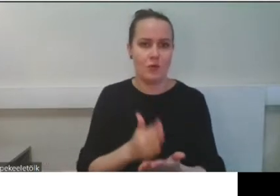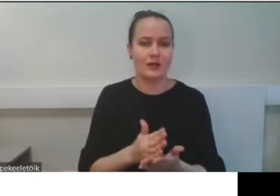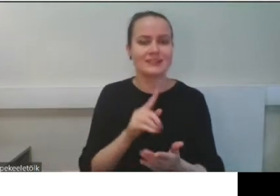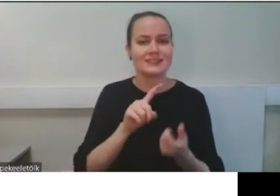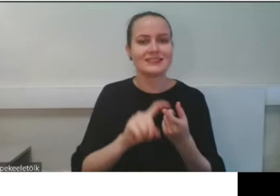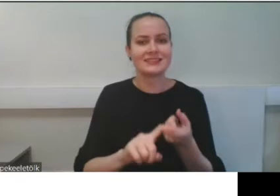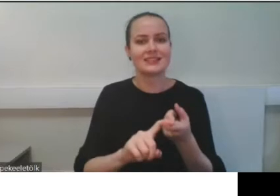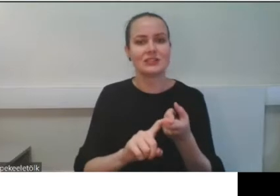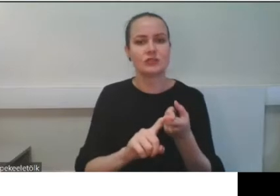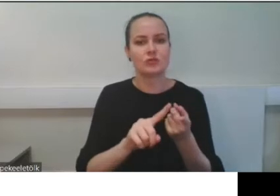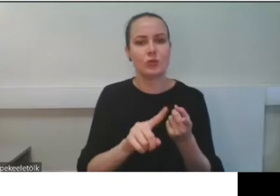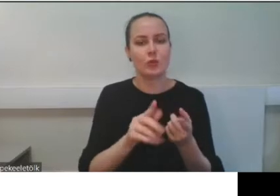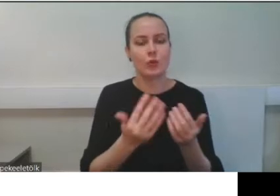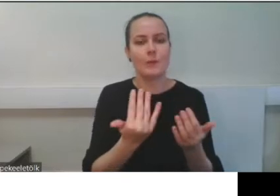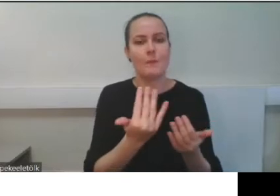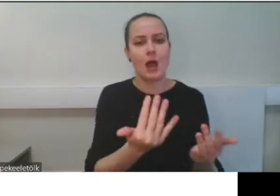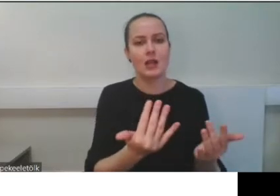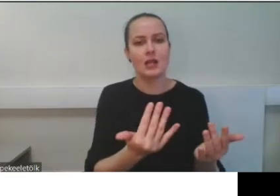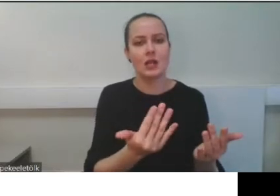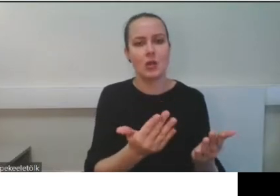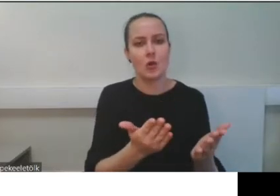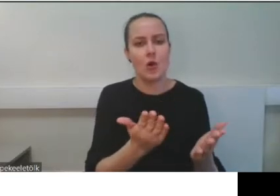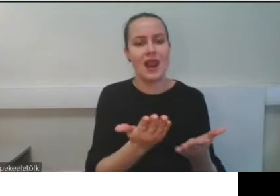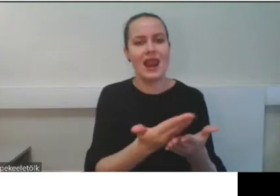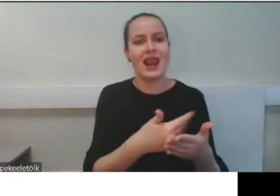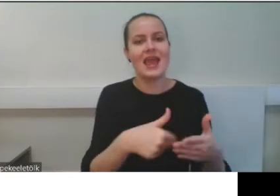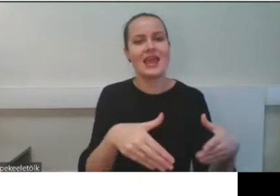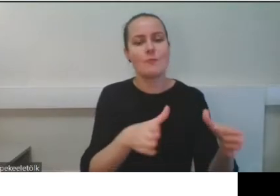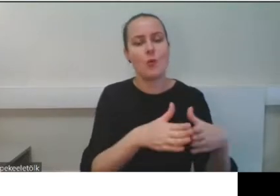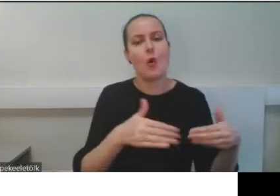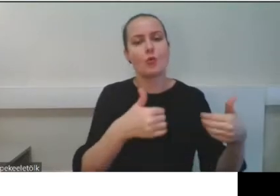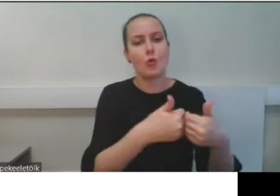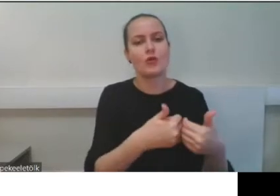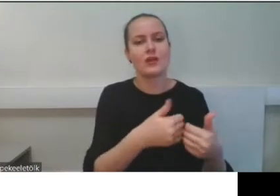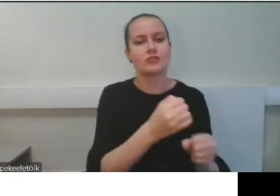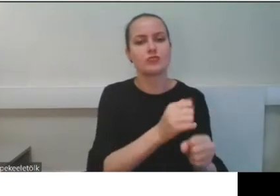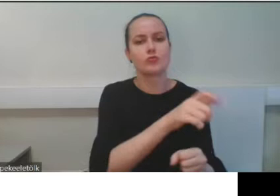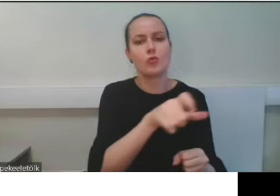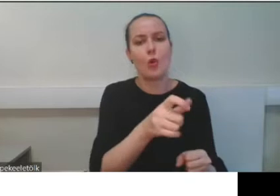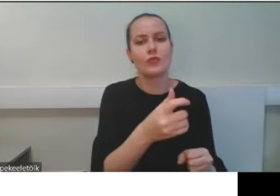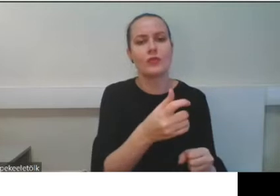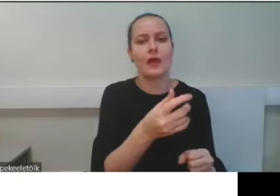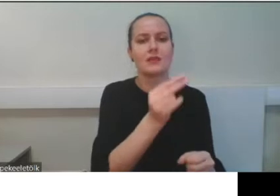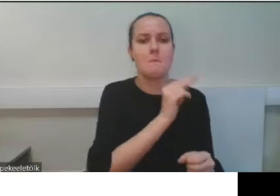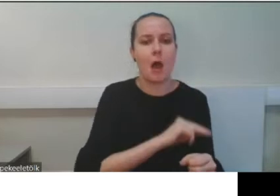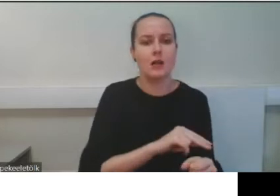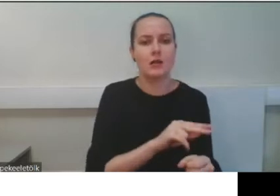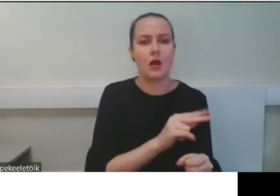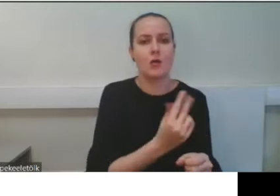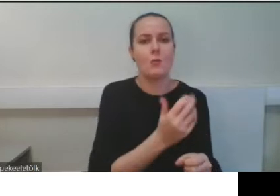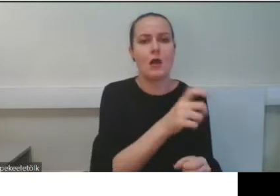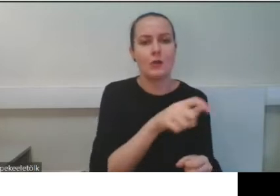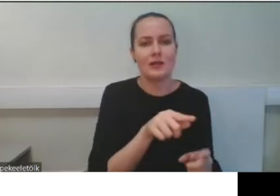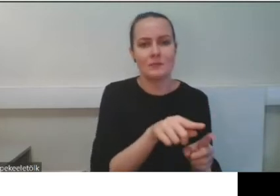tuua erinevaid vaesuse näitajaid, siis näiteks tegevuspiiranguga inimeste või puuetega inimeste kohta. Et siit on näha,